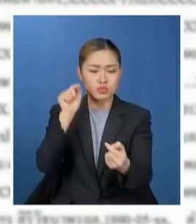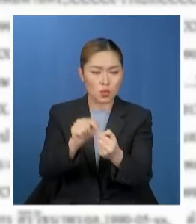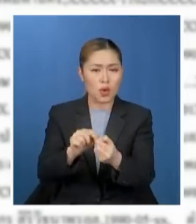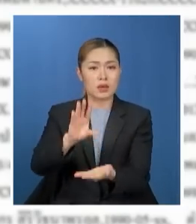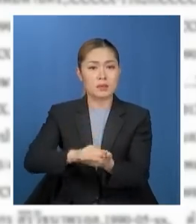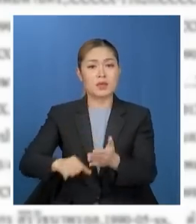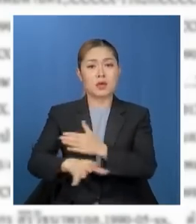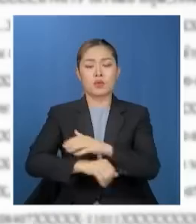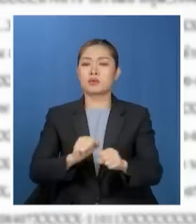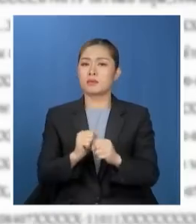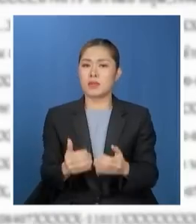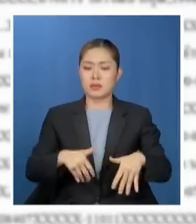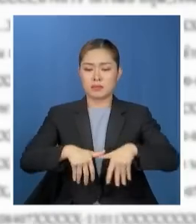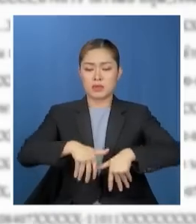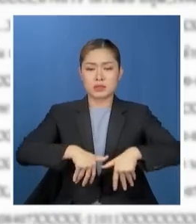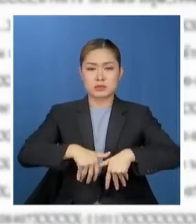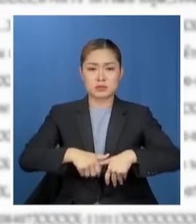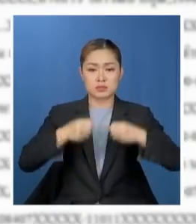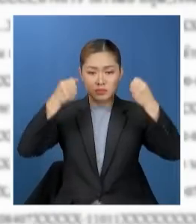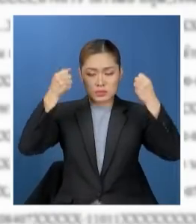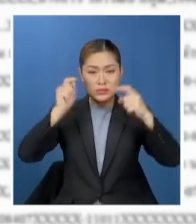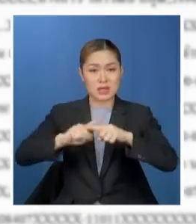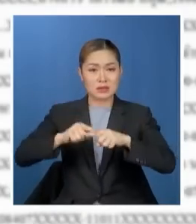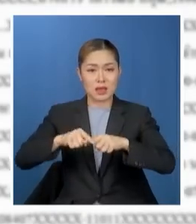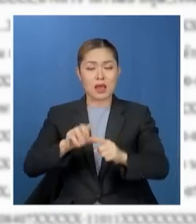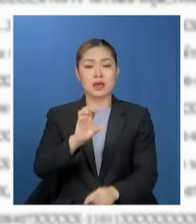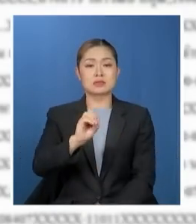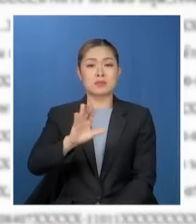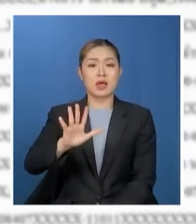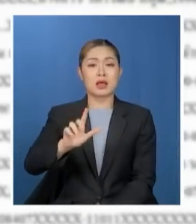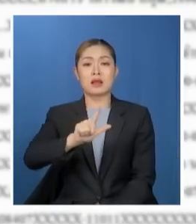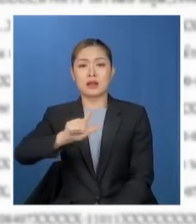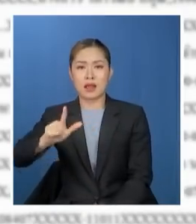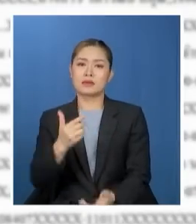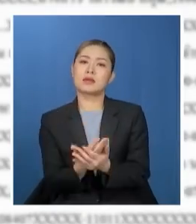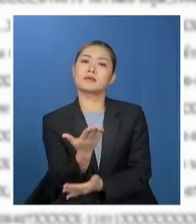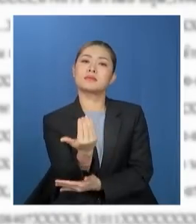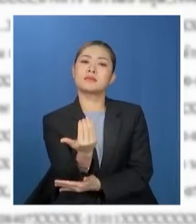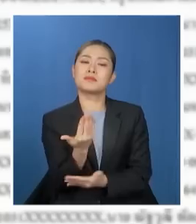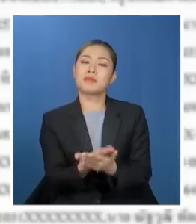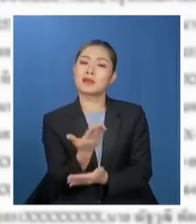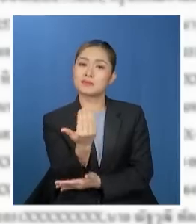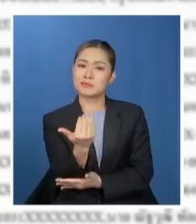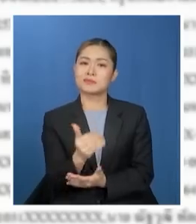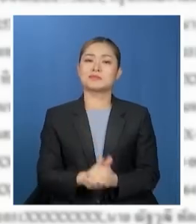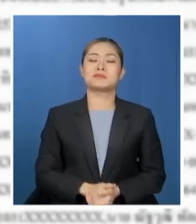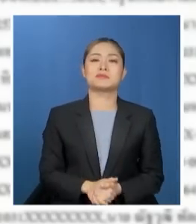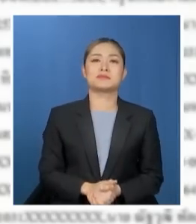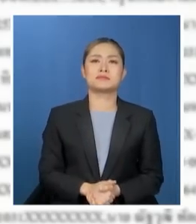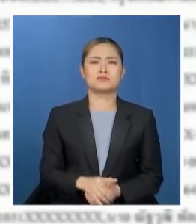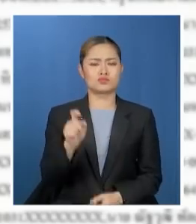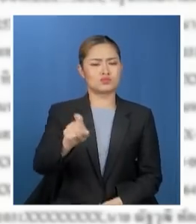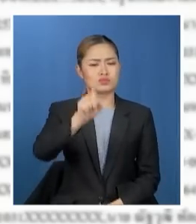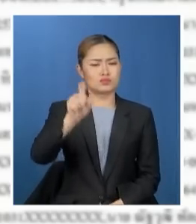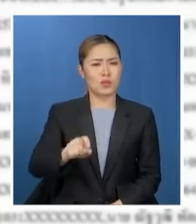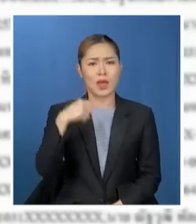มถึงข้อมูลของประชาชนทั้ง55ล้านคนก็จะเอานำมาขายแสดงว่าต้องการเรียกค่าถ่ายหน่วยงานนี้นะฮะเอ๊ะแล้วก็สงสั